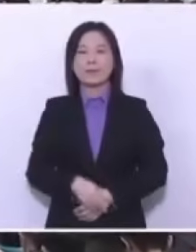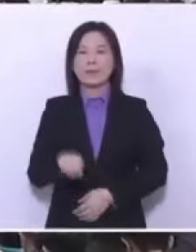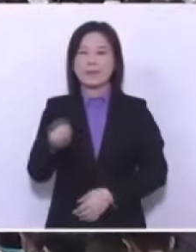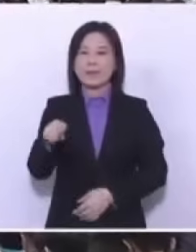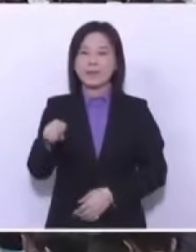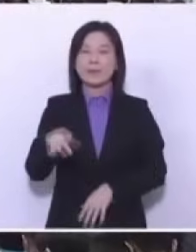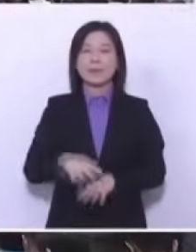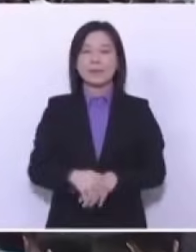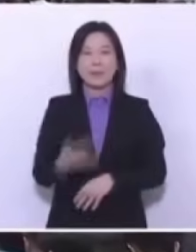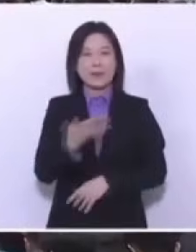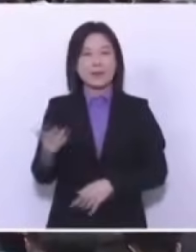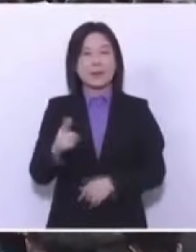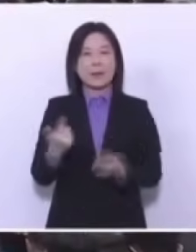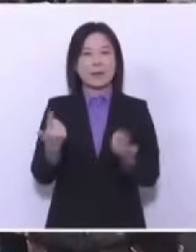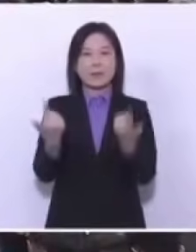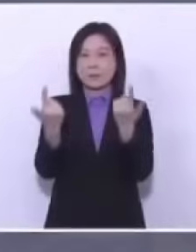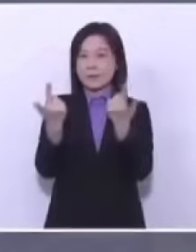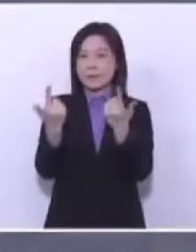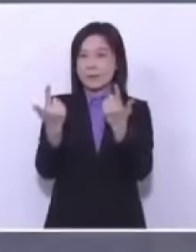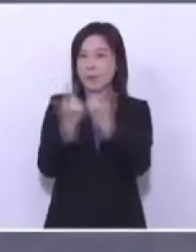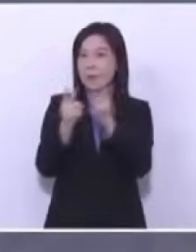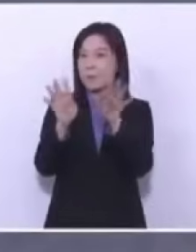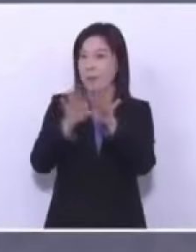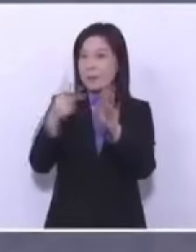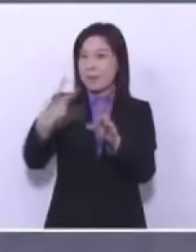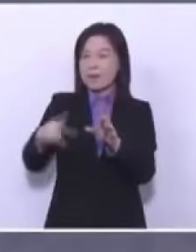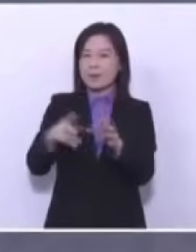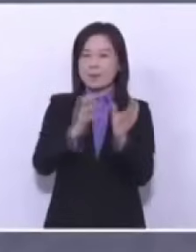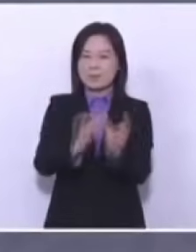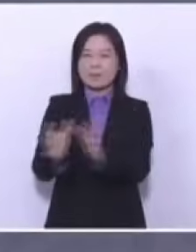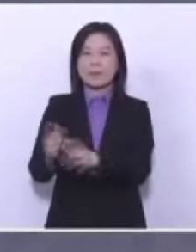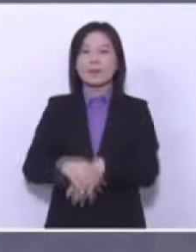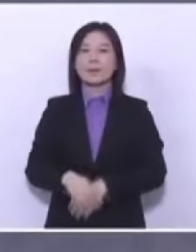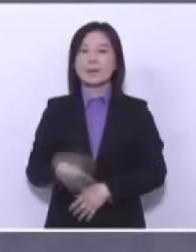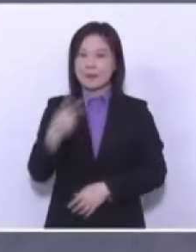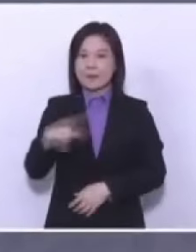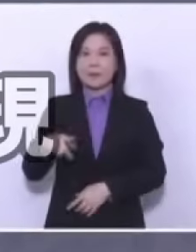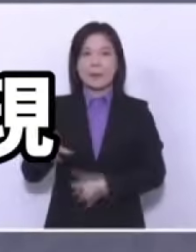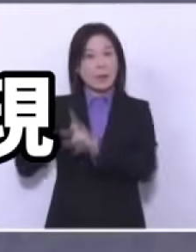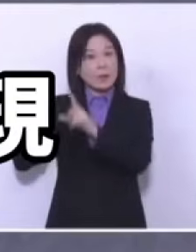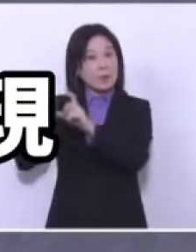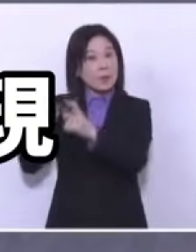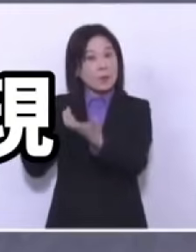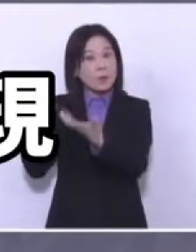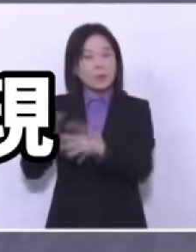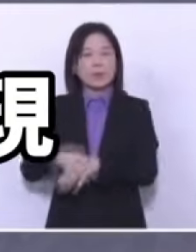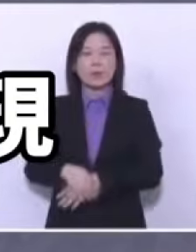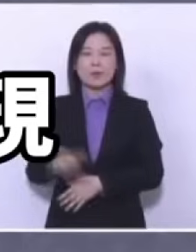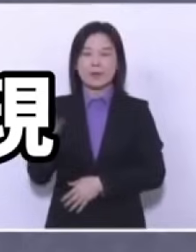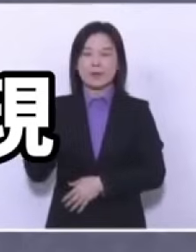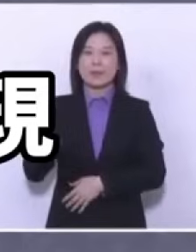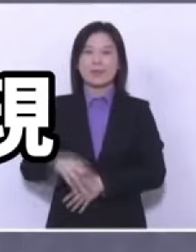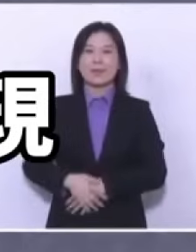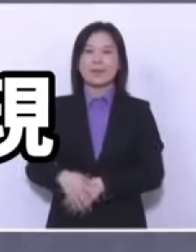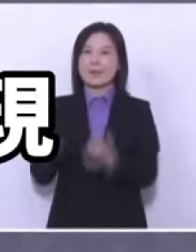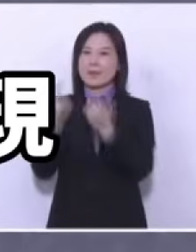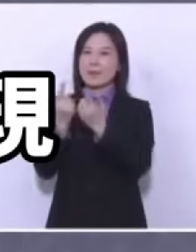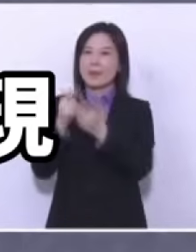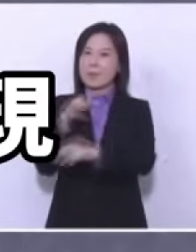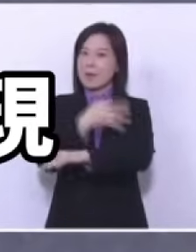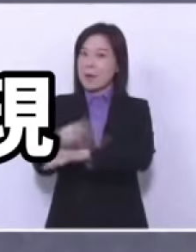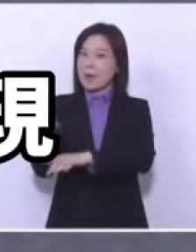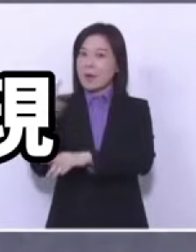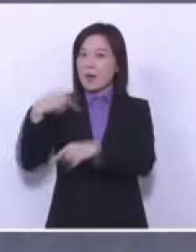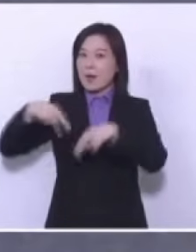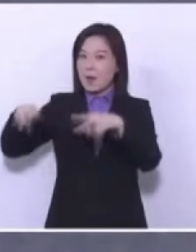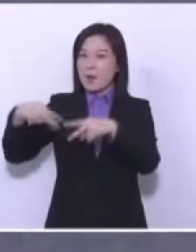划，让北门重现；我们执行东区门路计划，让台北流行音乐中心在南